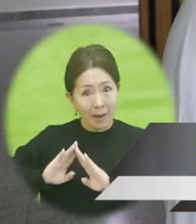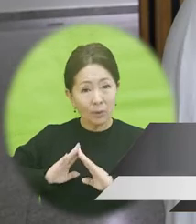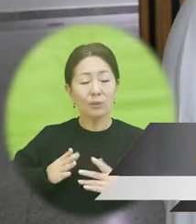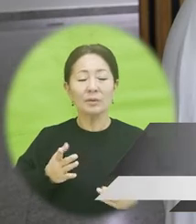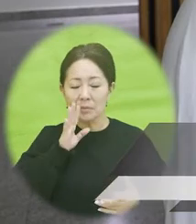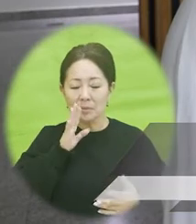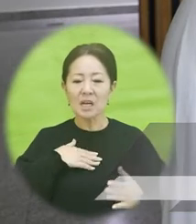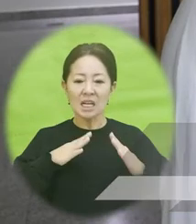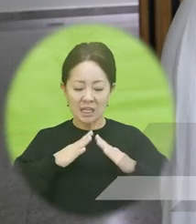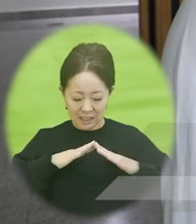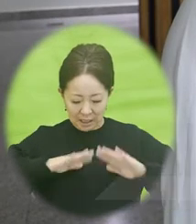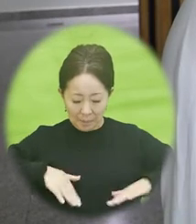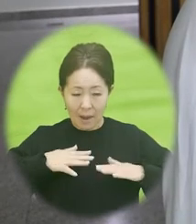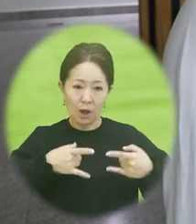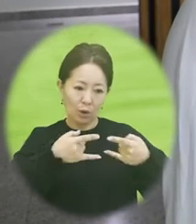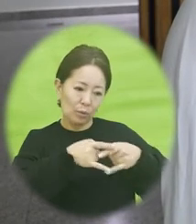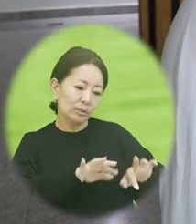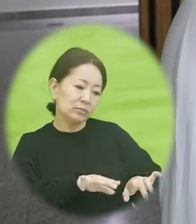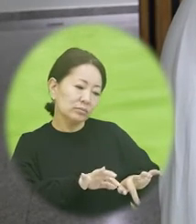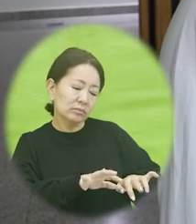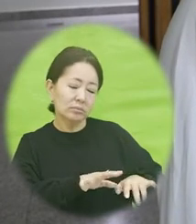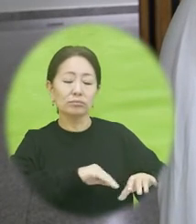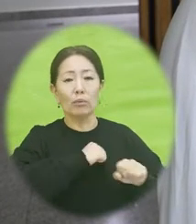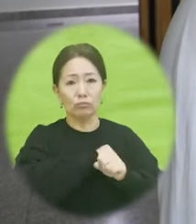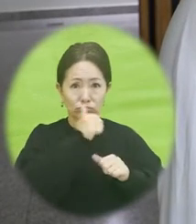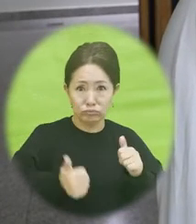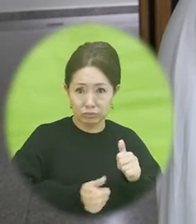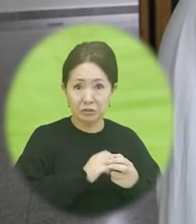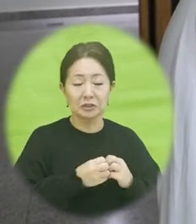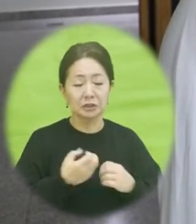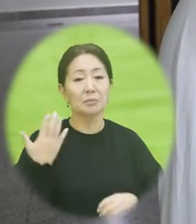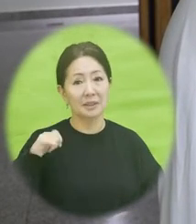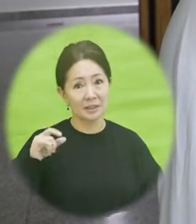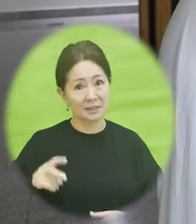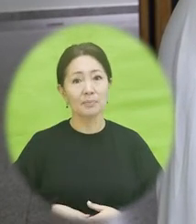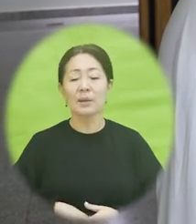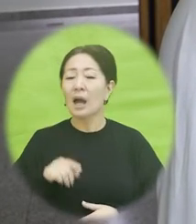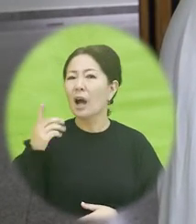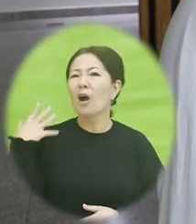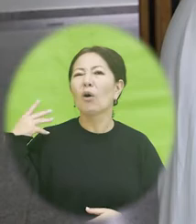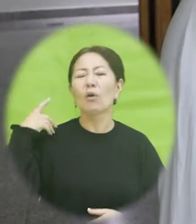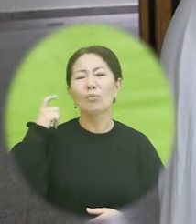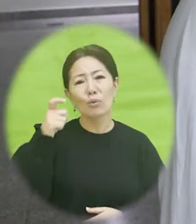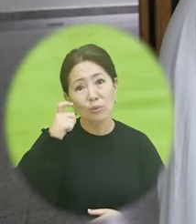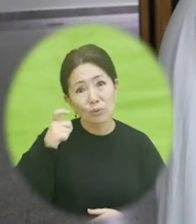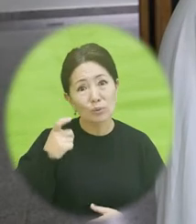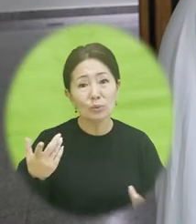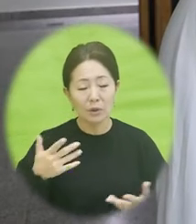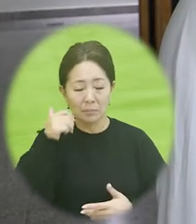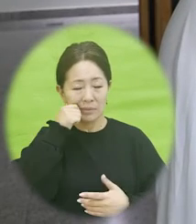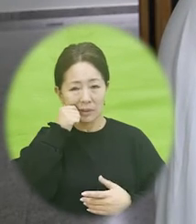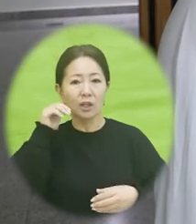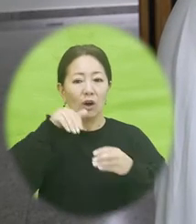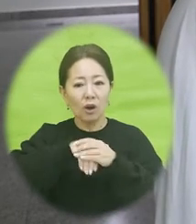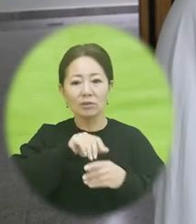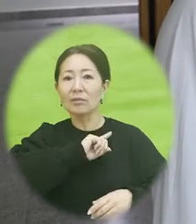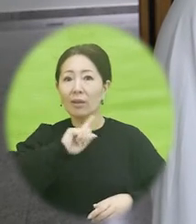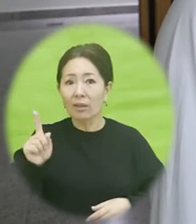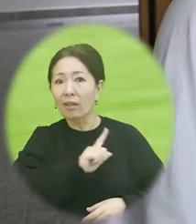сууж агаад компьютерийн хараас ерөөсө бүх үйл ажиллагааг явуулж хийж исэн. А, хуучин одоо яг биеэр очдог байхад